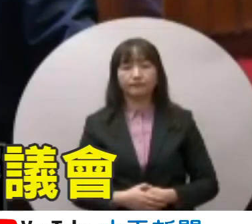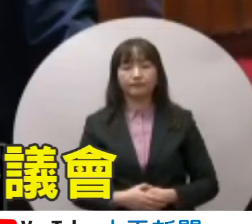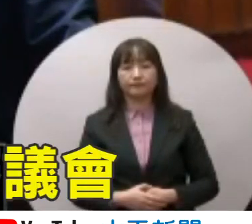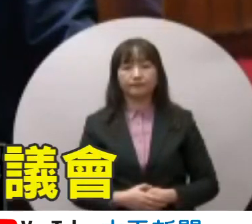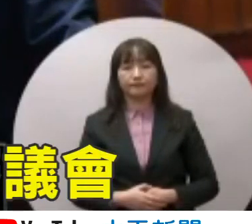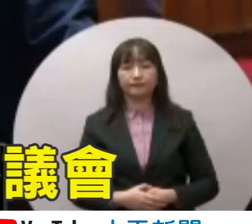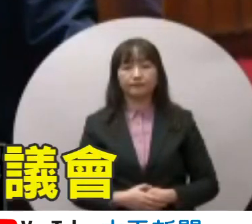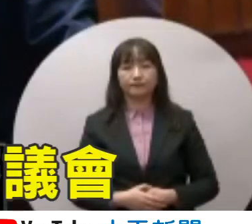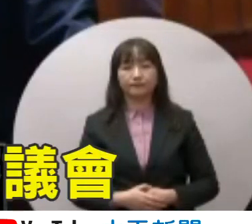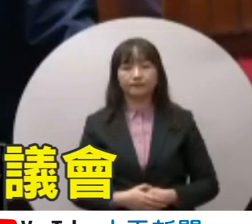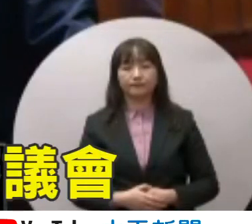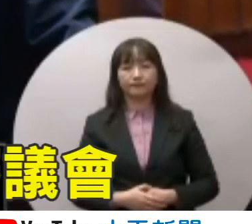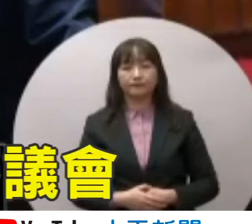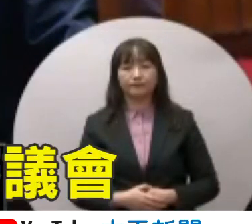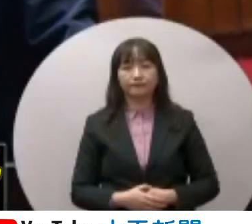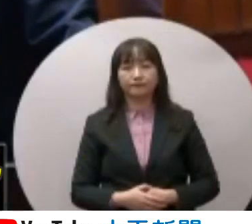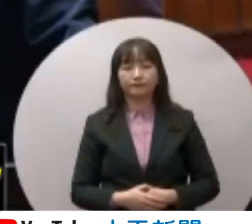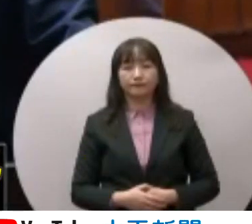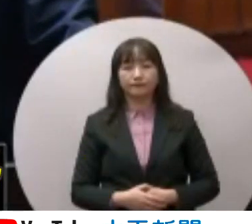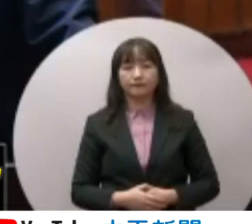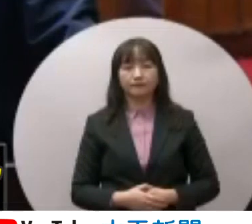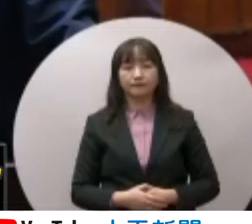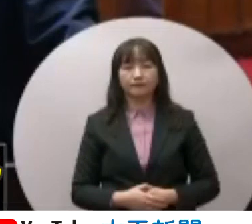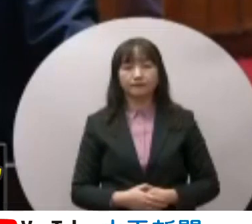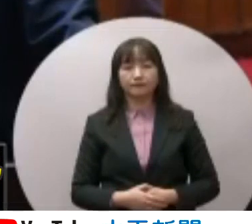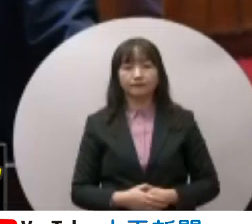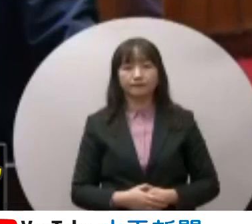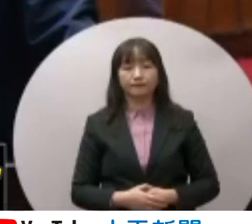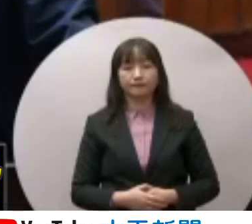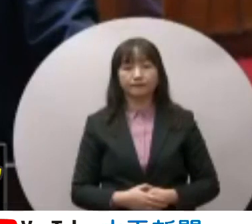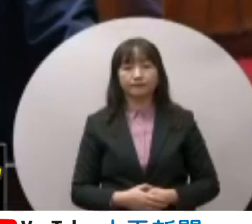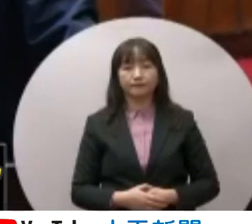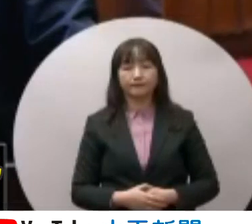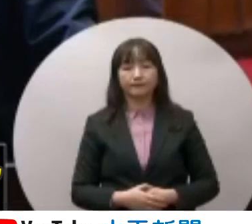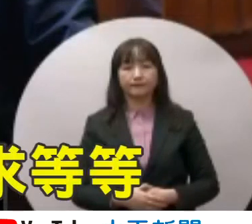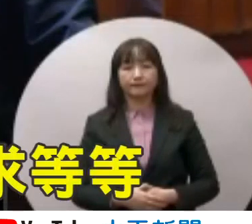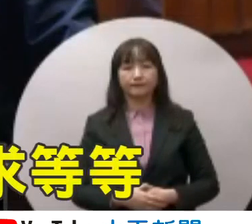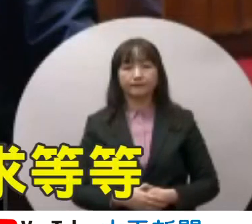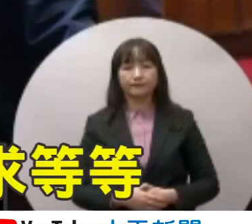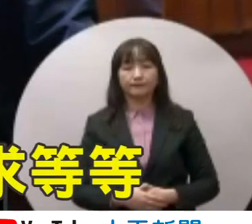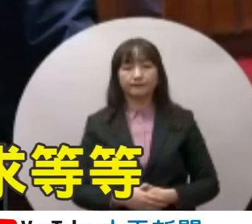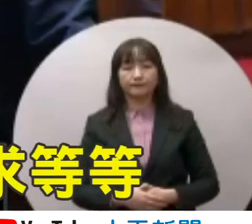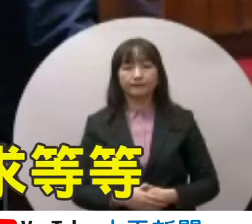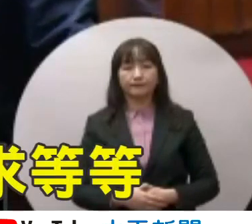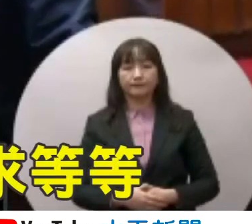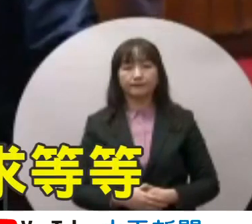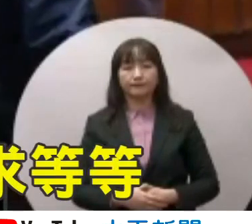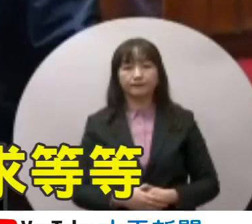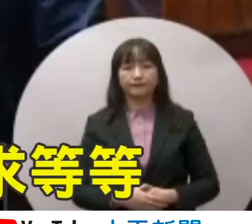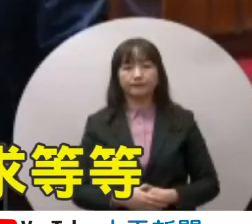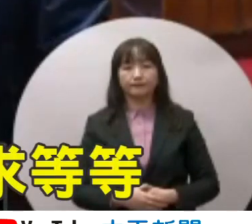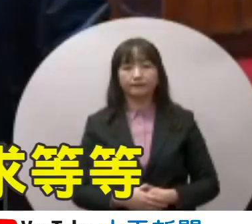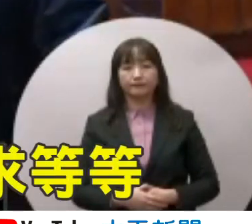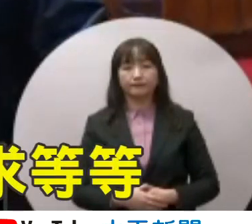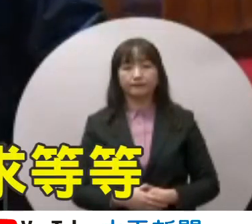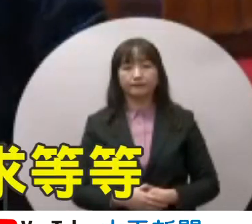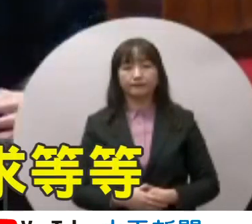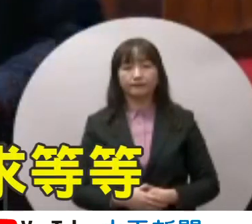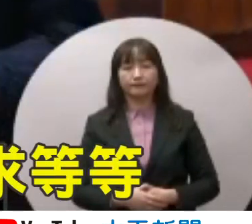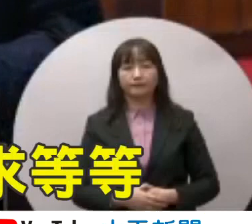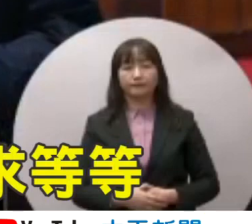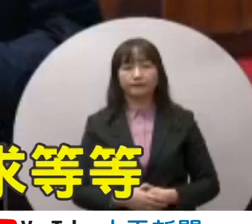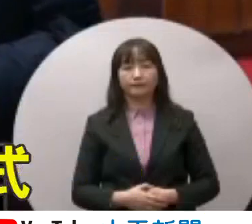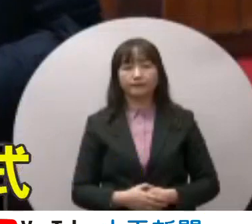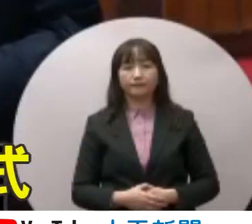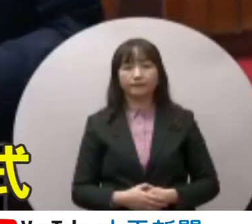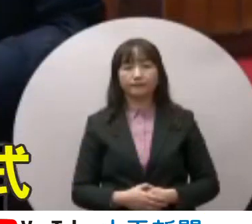有电价审议会呢，会来评估相关的情势，包括成本，包括社会面，包括民生的需求等